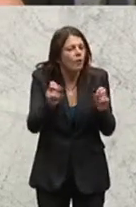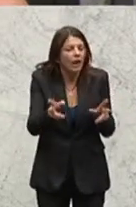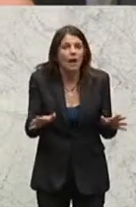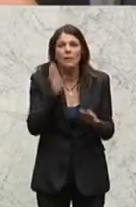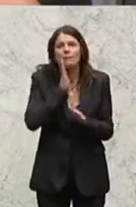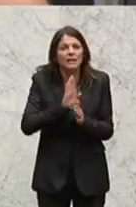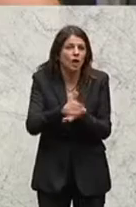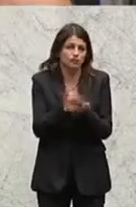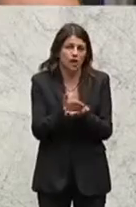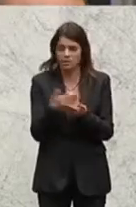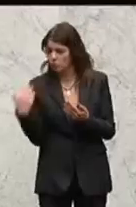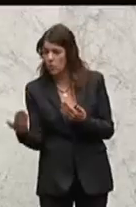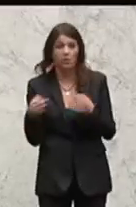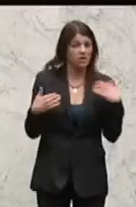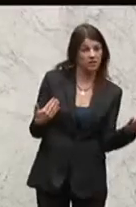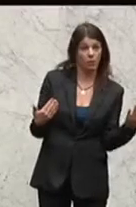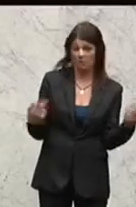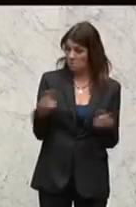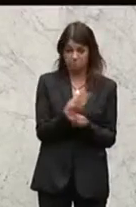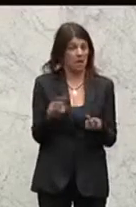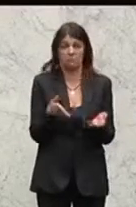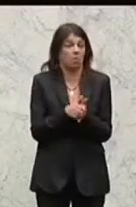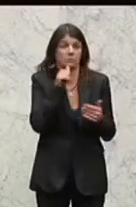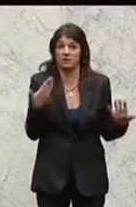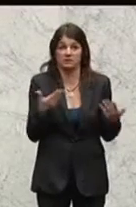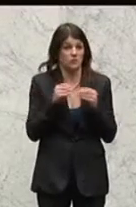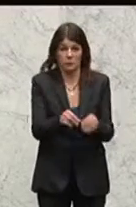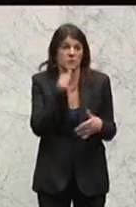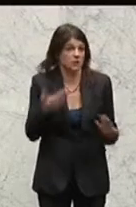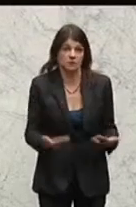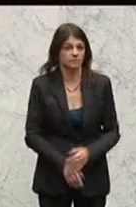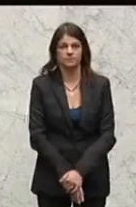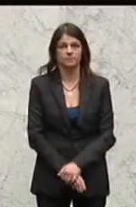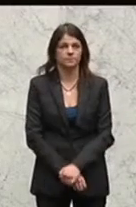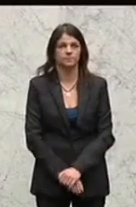sich für eine entscheiden, weil beide gemeinsam, das geht sich irgendwie nicht aus.